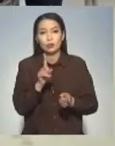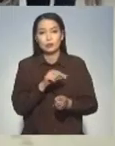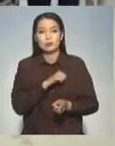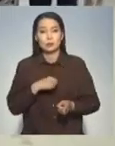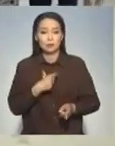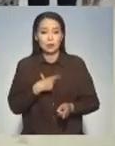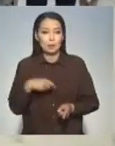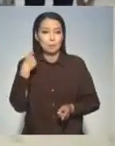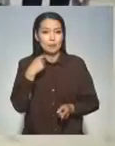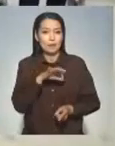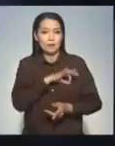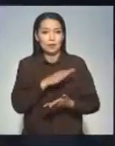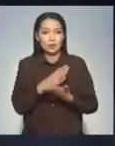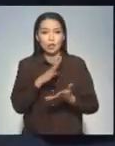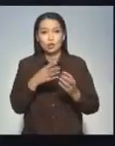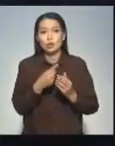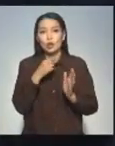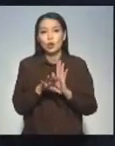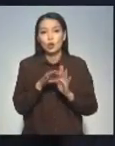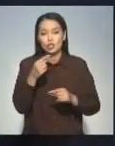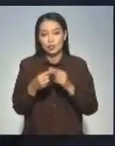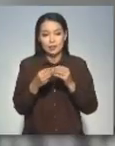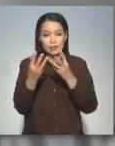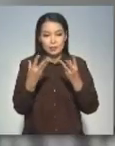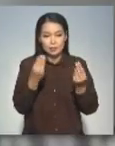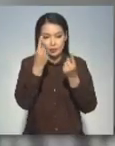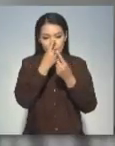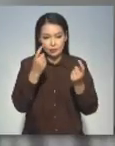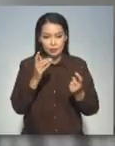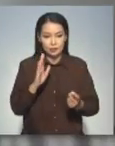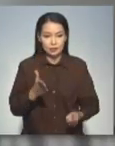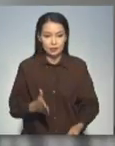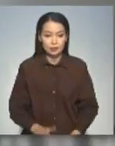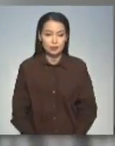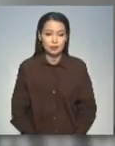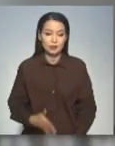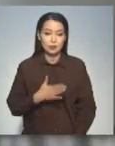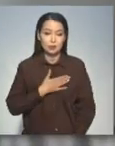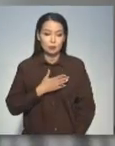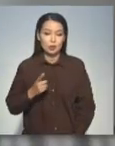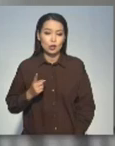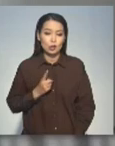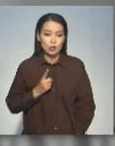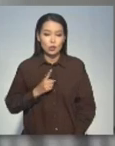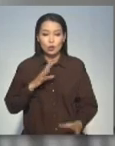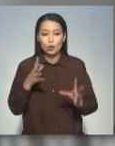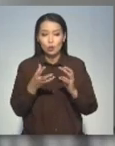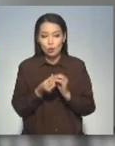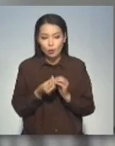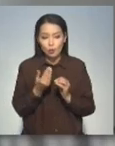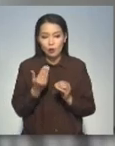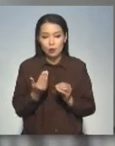президенту результаты голосования объявят через 10 дней было ожидаемым ходом Такой план а